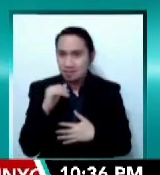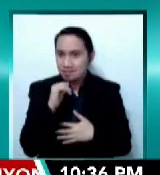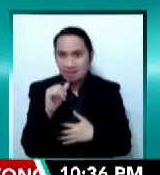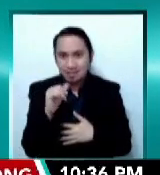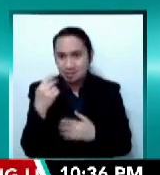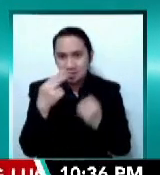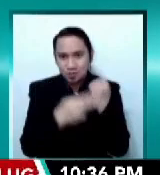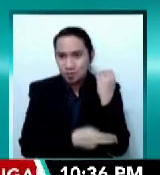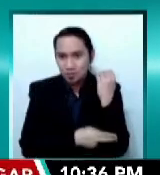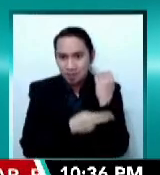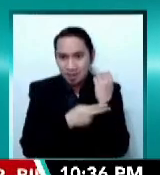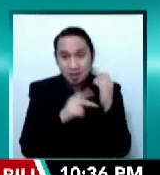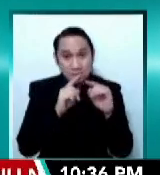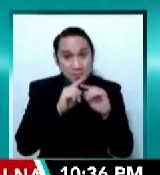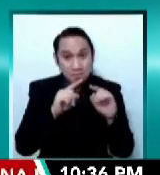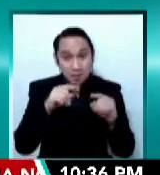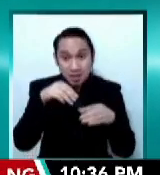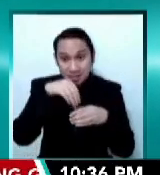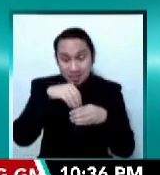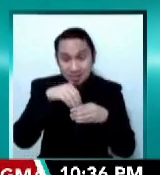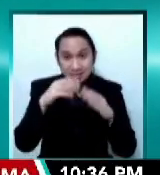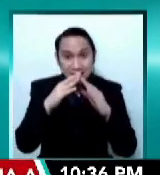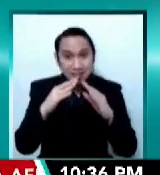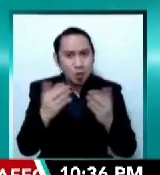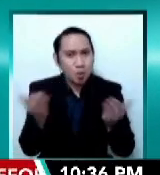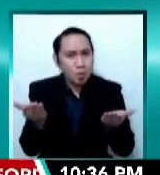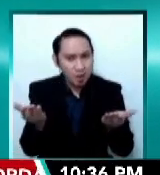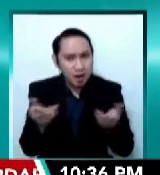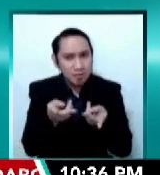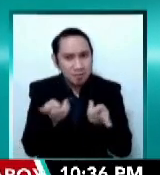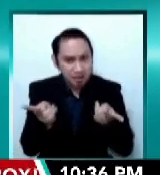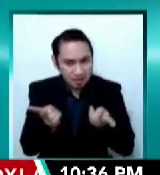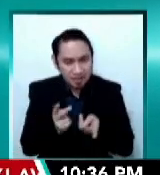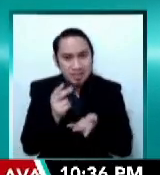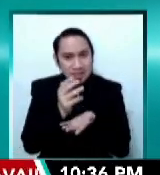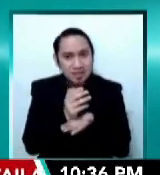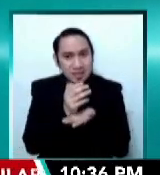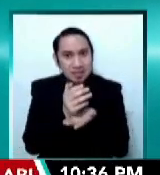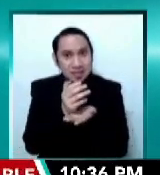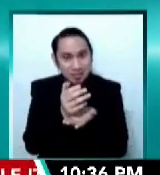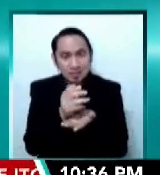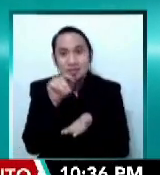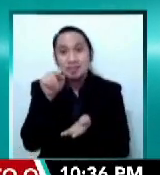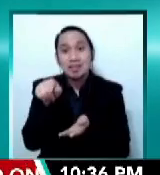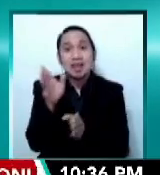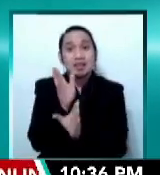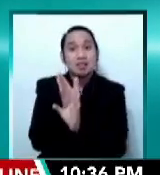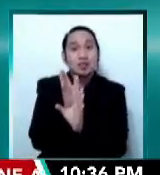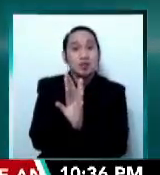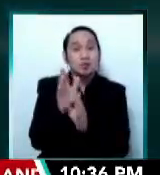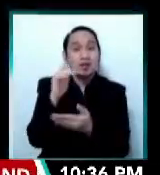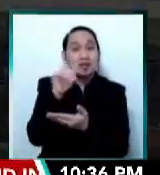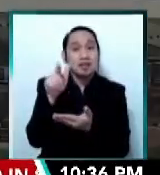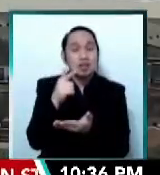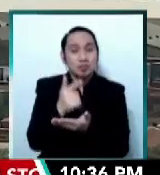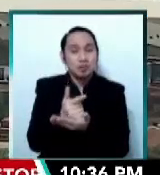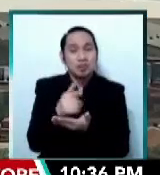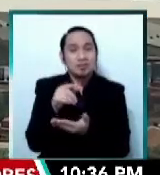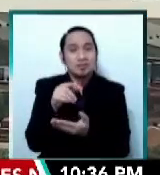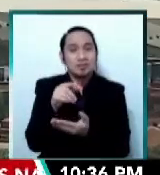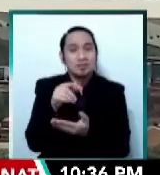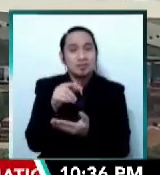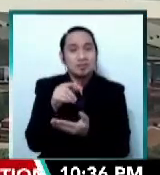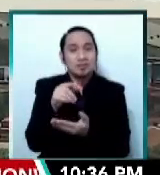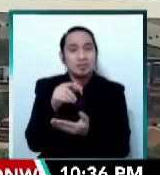loob ng isang bahay sa Zamboanga del Sur at gawa ng isang psychology graduate ng isang universidad sa Cebu. Nagsimula